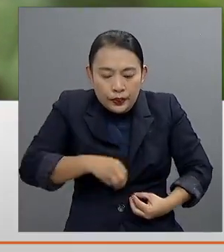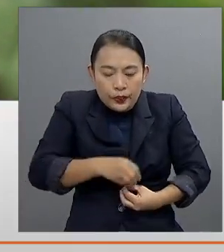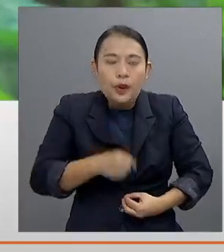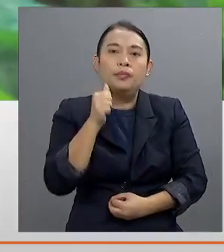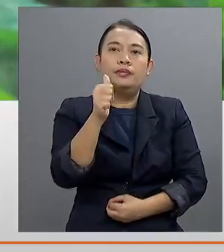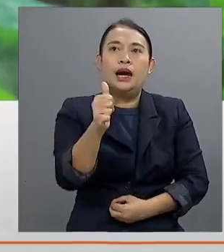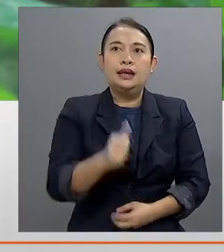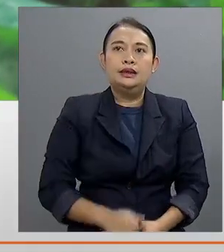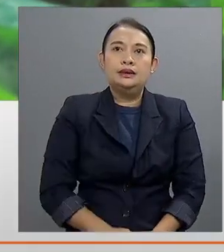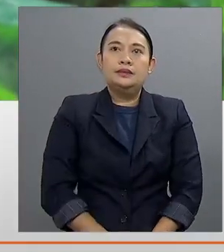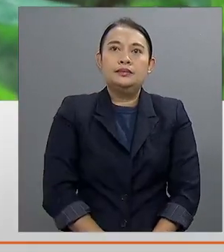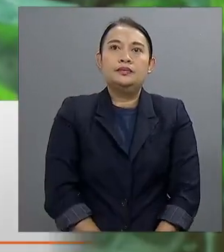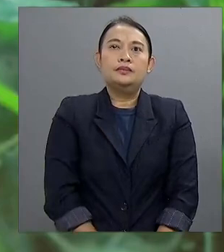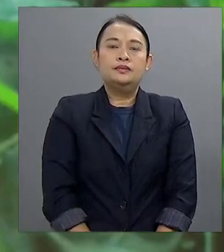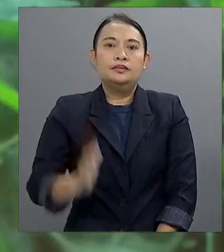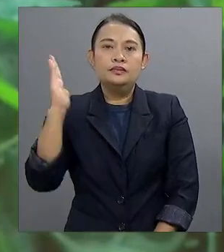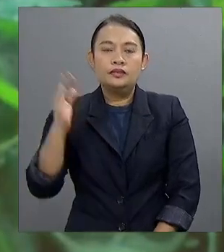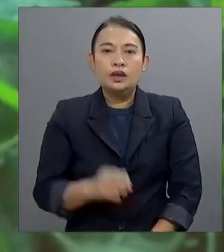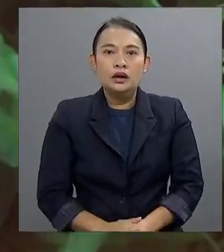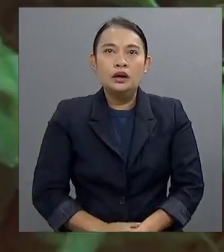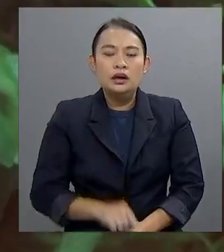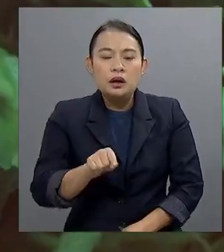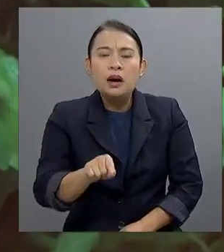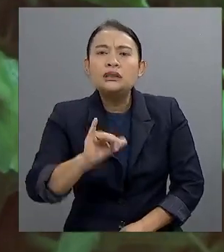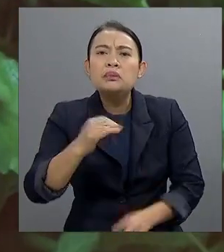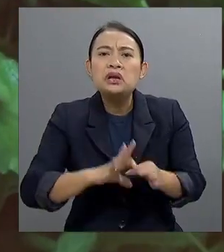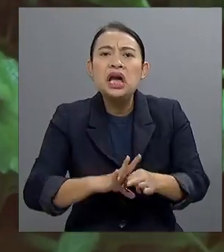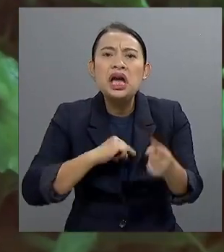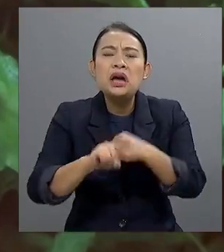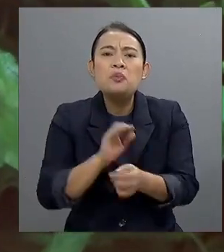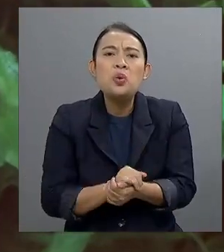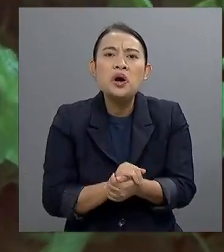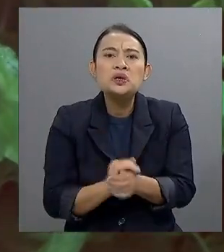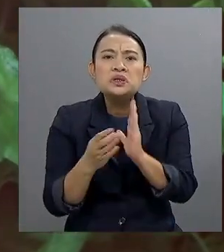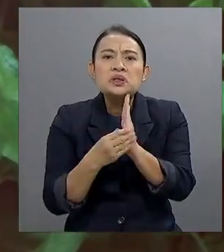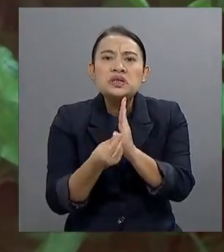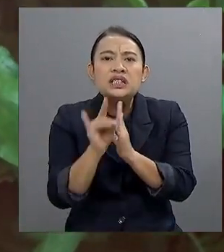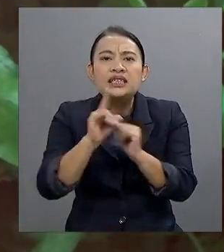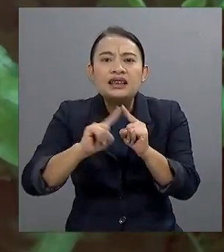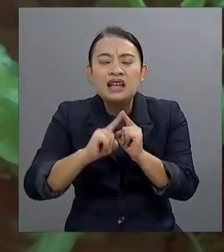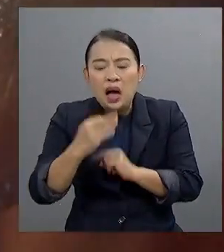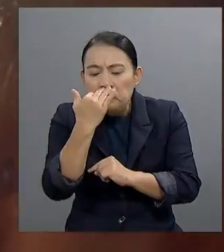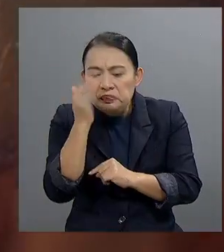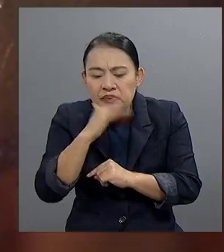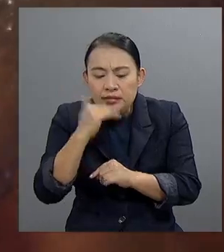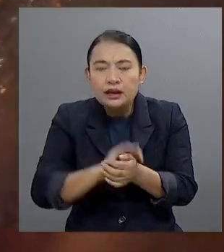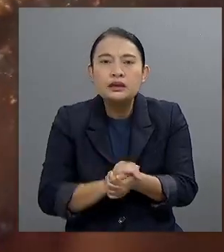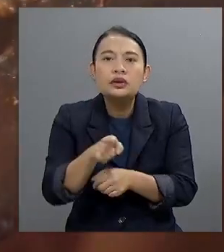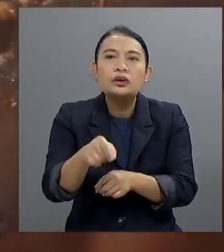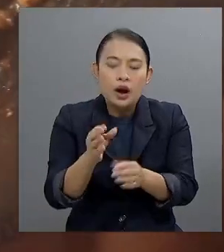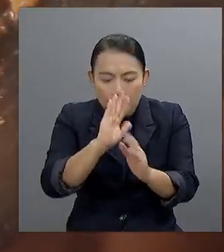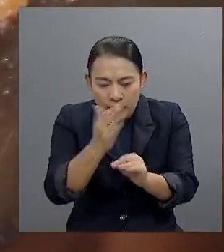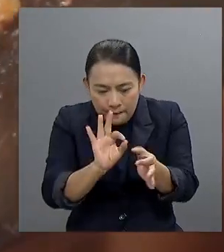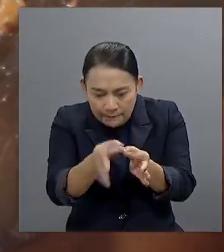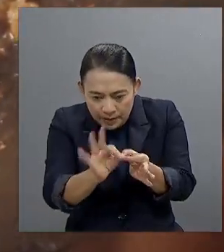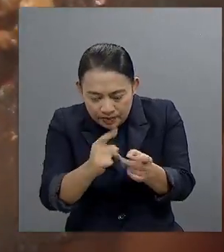กะเพรายังช่วยดับกลิ่นคาวของเนื้อสัตว์จึงทำให้กะเพรากลายมาเป็นวัตถุดิบสำคัญในการประกอบอาหารและกล